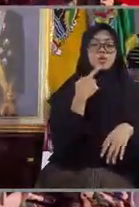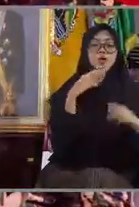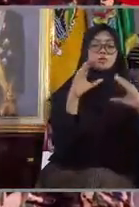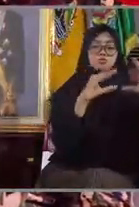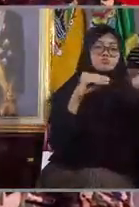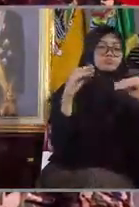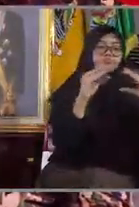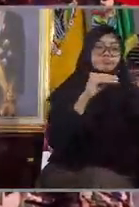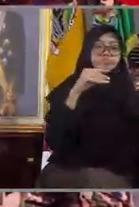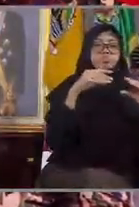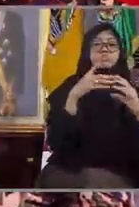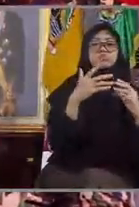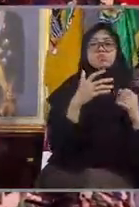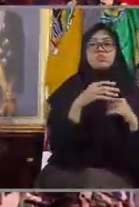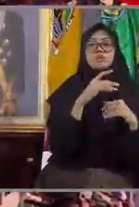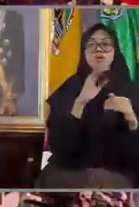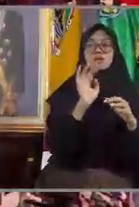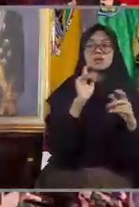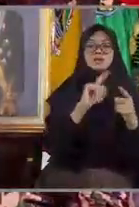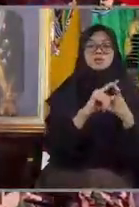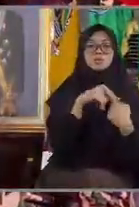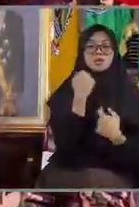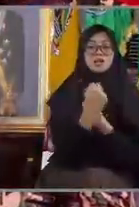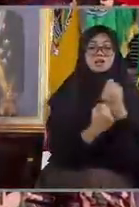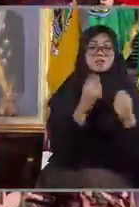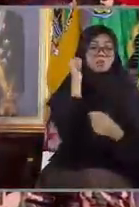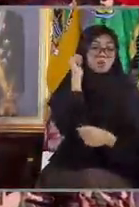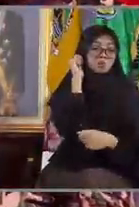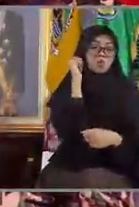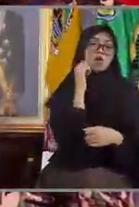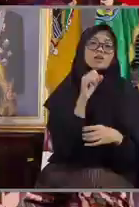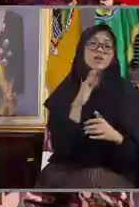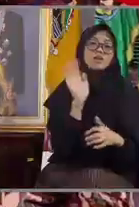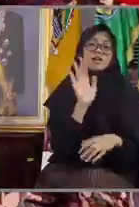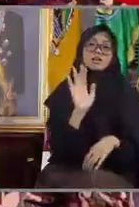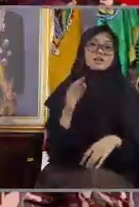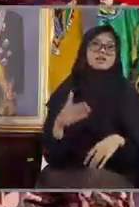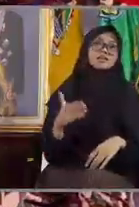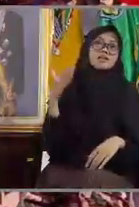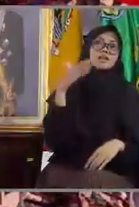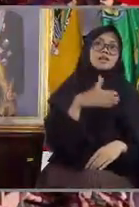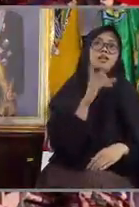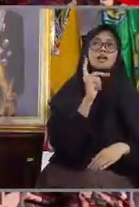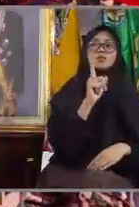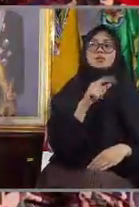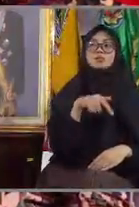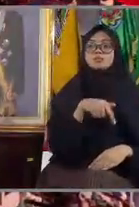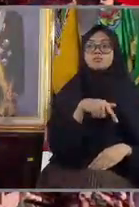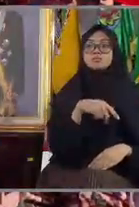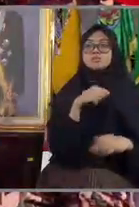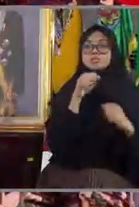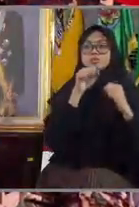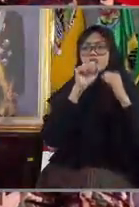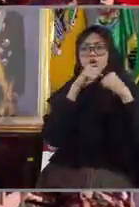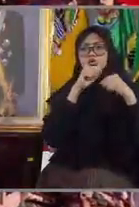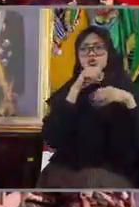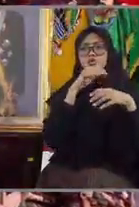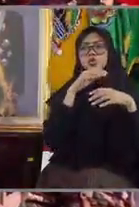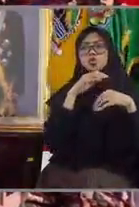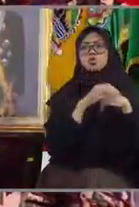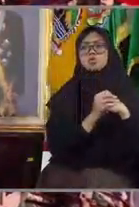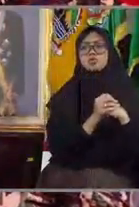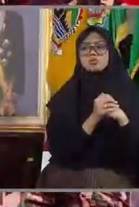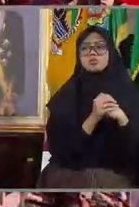itu. Okay. Sehingga kawan-kawan aktivis dari perempuan ini bisa terlibat di sana. Soalnya kalau ini saya tagih janjinya, saya